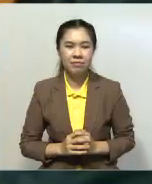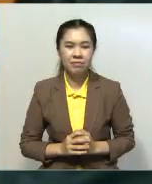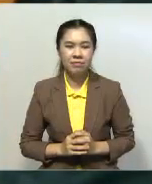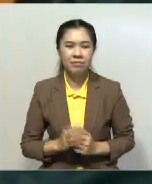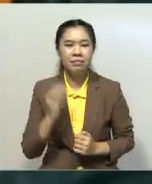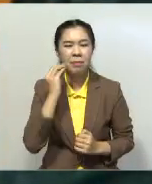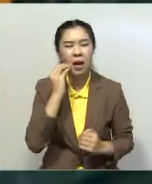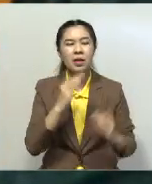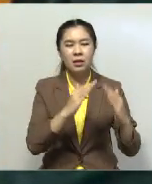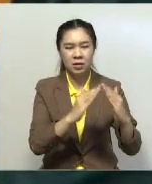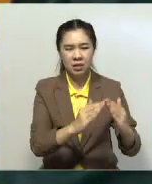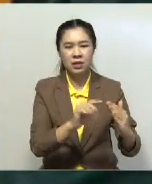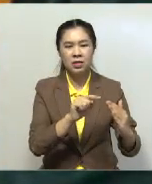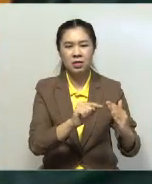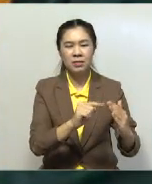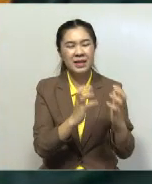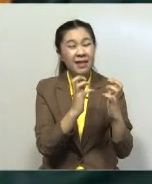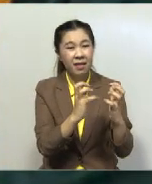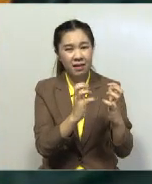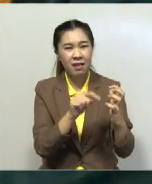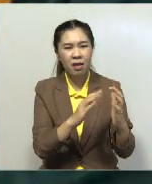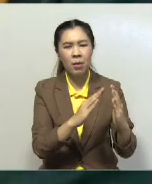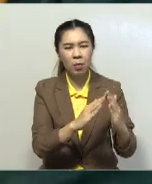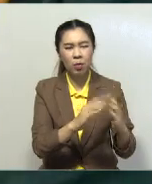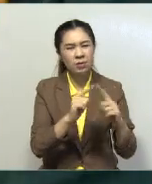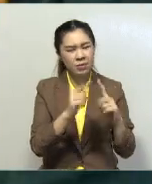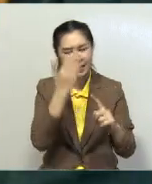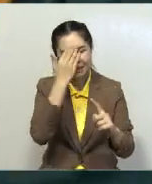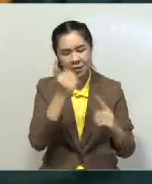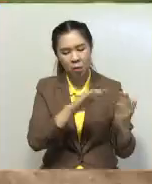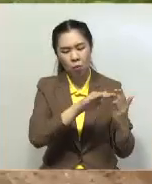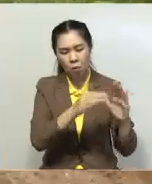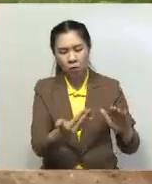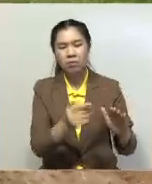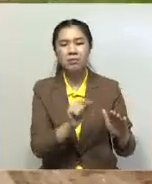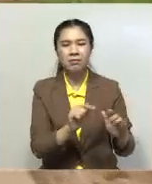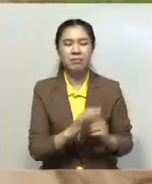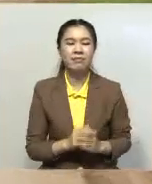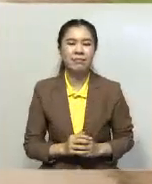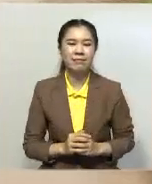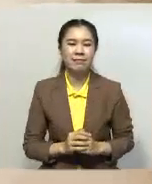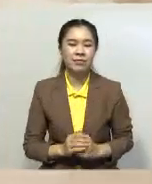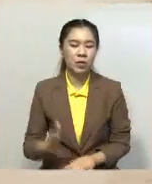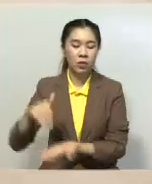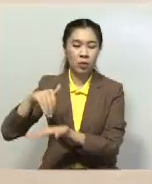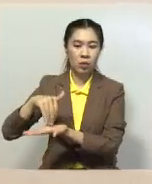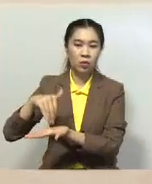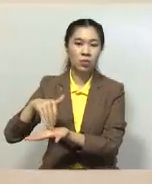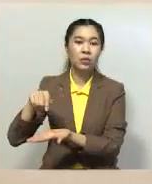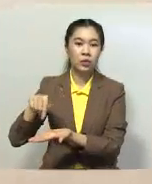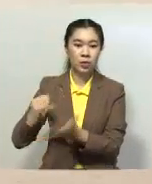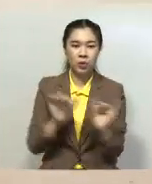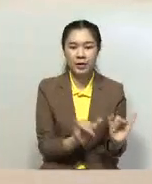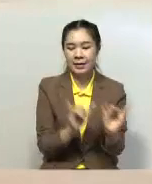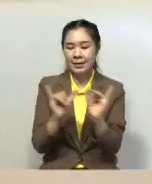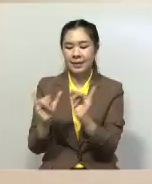บ้านปูนใช่ไหมมันไม่น่าว่าจะมาพังขนาดนี ้ที่ศูนย์อพยพผู้ประสบภัยเหตุอุทกภั